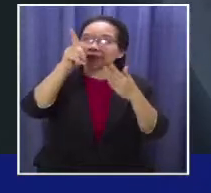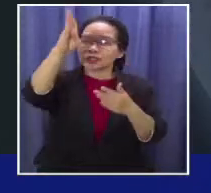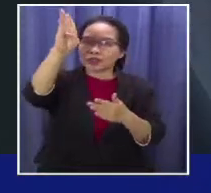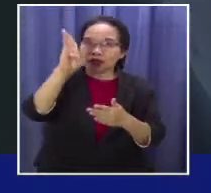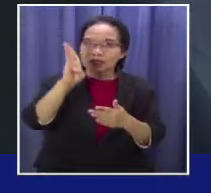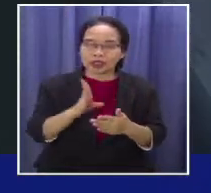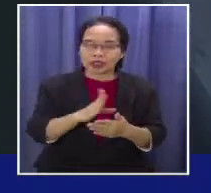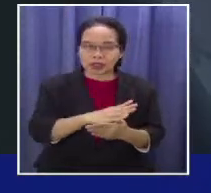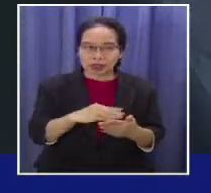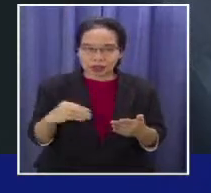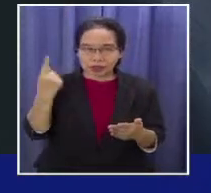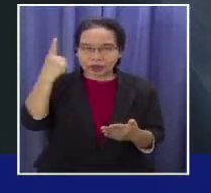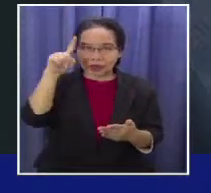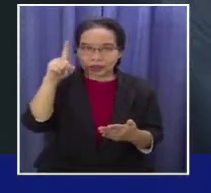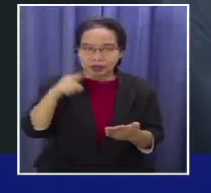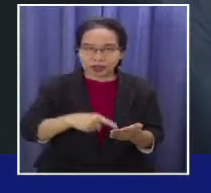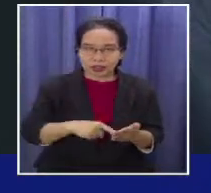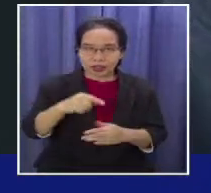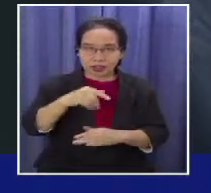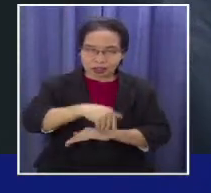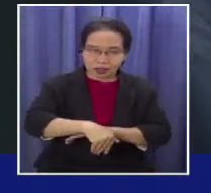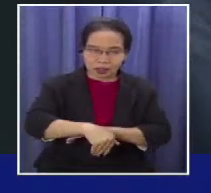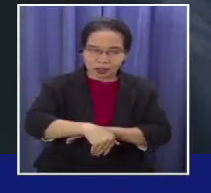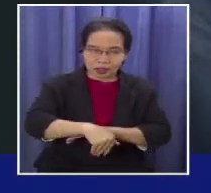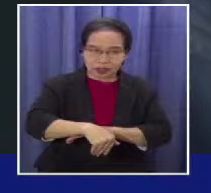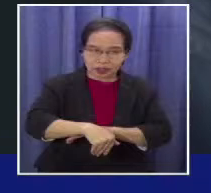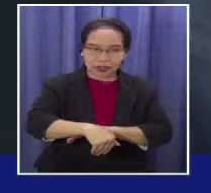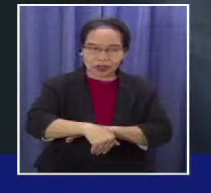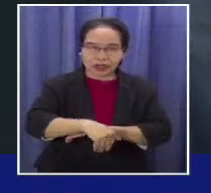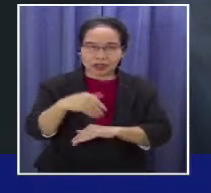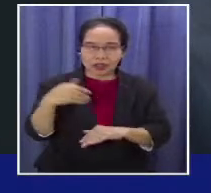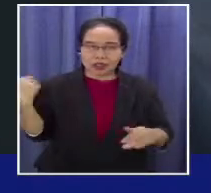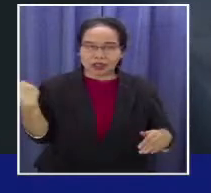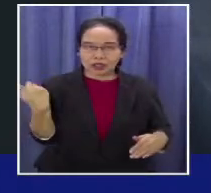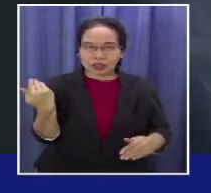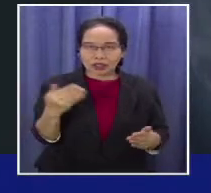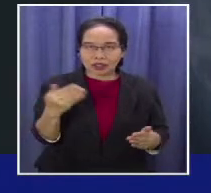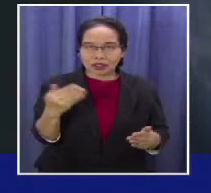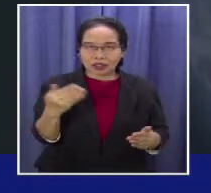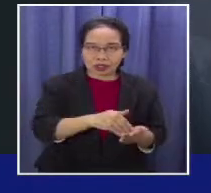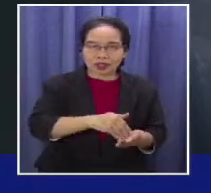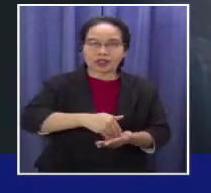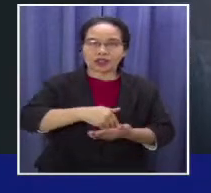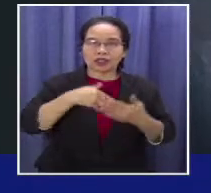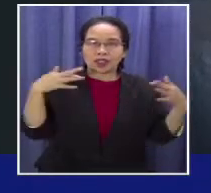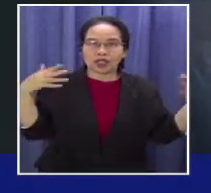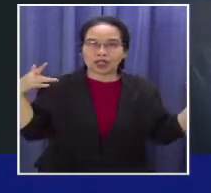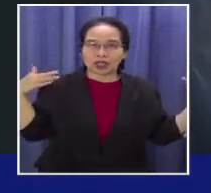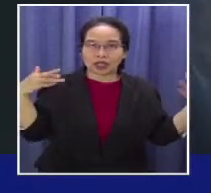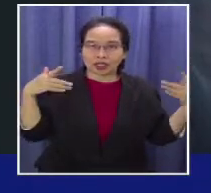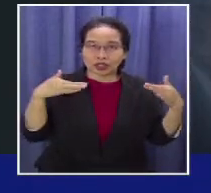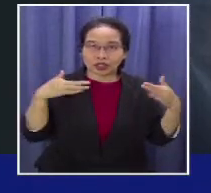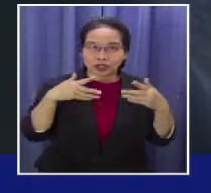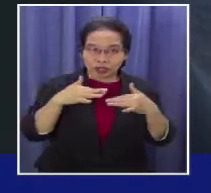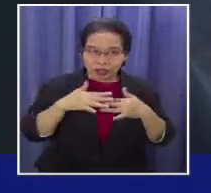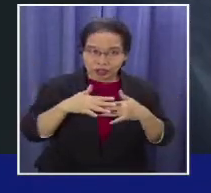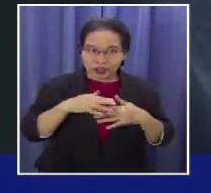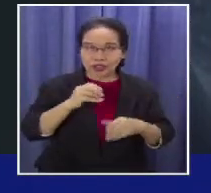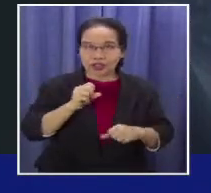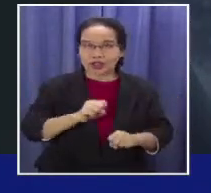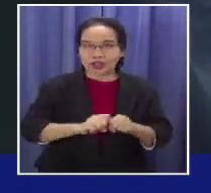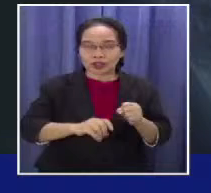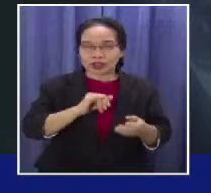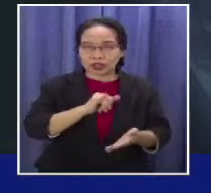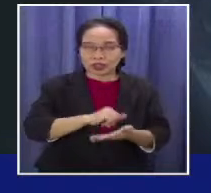sa gabi pong ito. Tayo muling nagkapisan-pisan upang mag-aaral ng mga salita ng Diyos